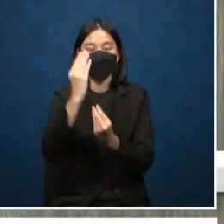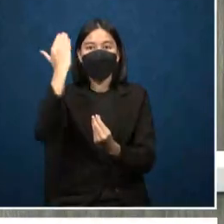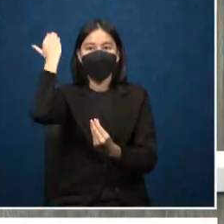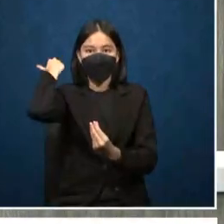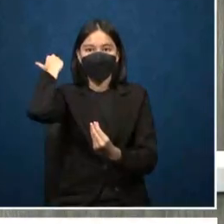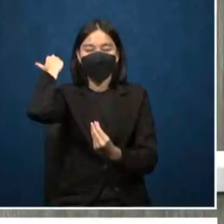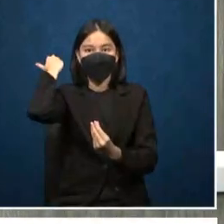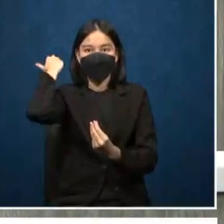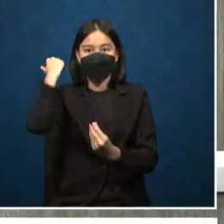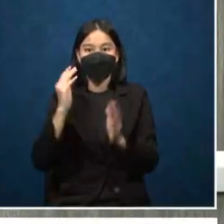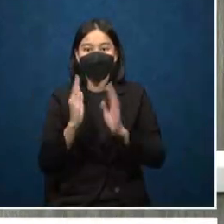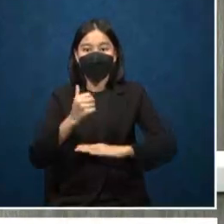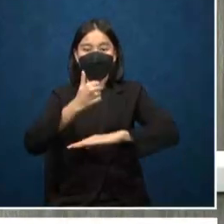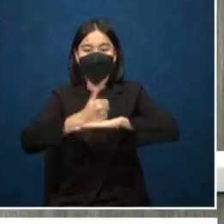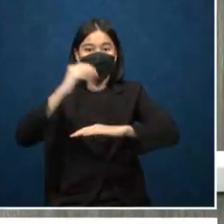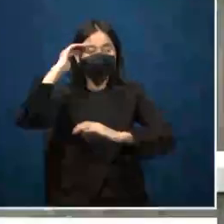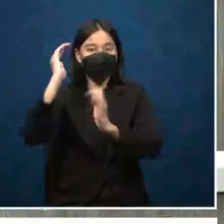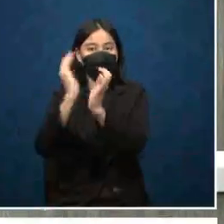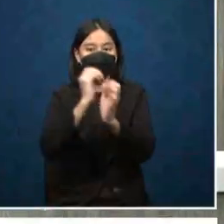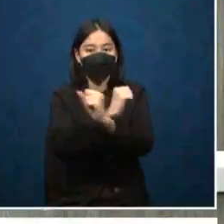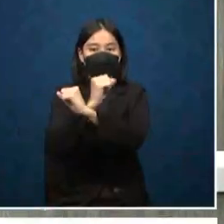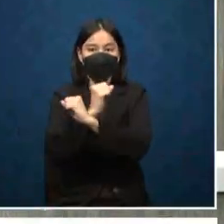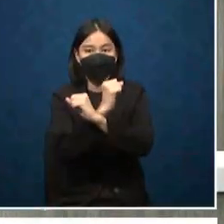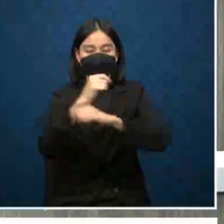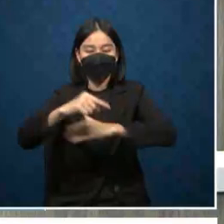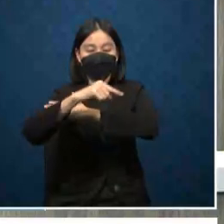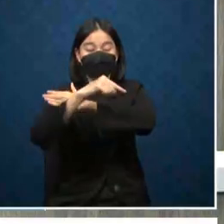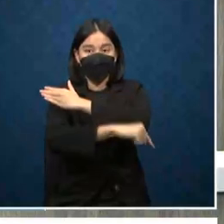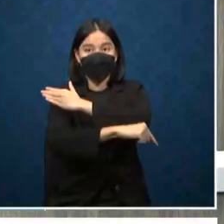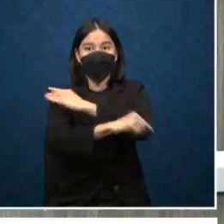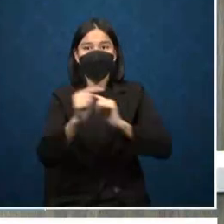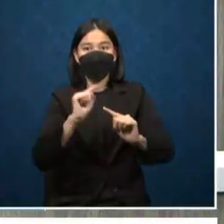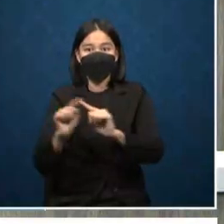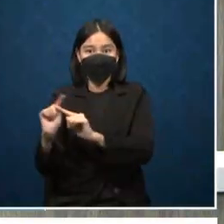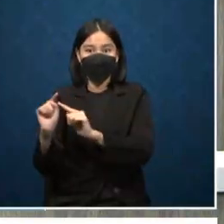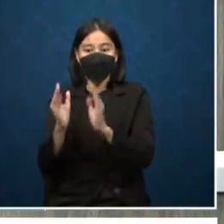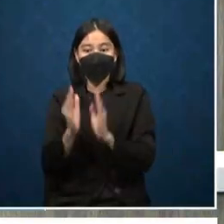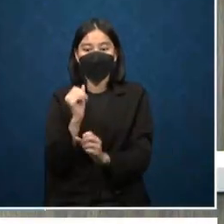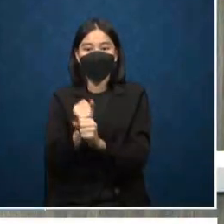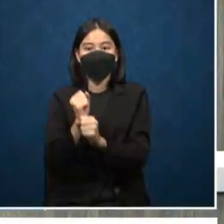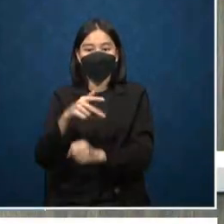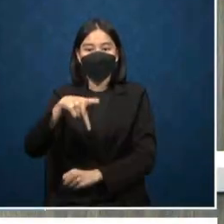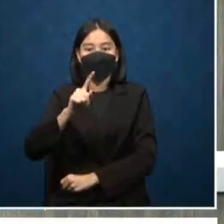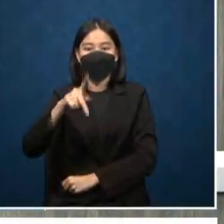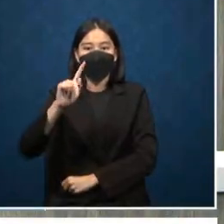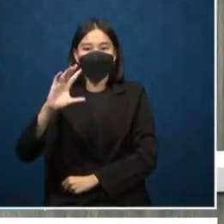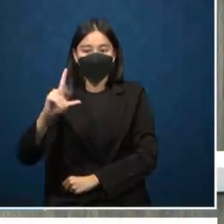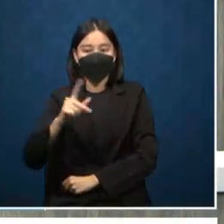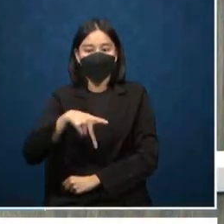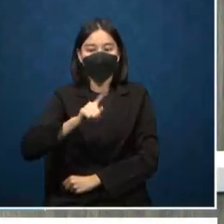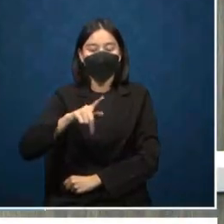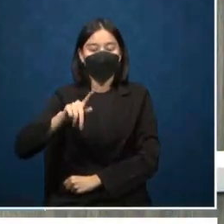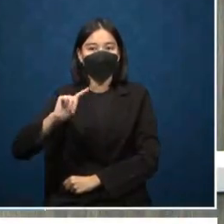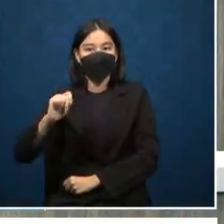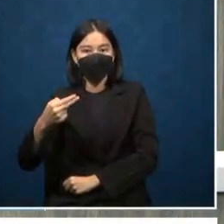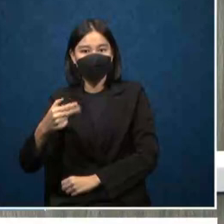ล้วผู้บังคับการตำรวจป้องกันและปราบปรามการทุจริตและเจ้าหน้าที่ปปช.ปปท.จับกลุ่ม